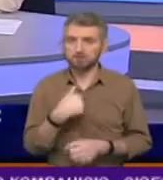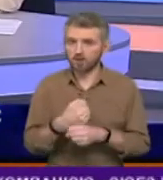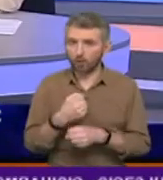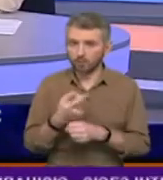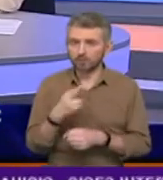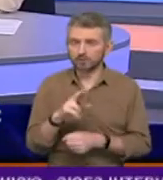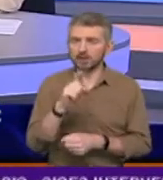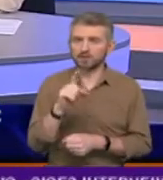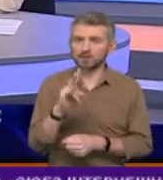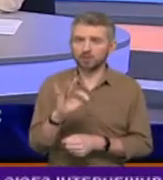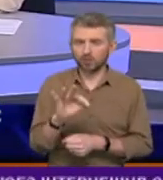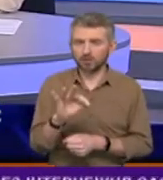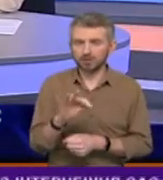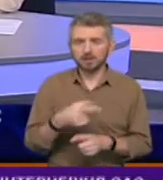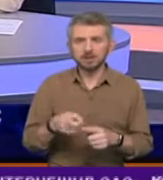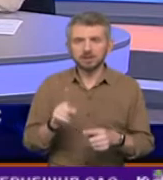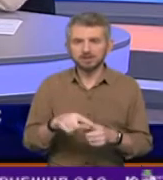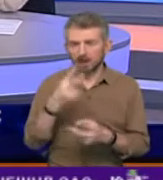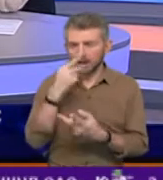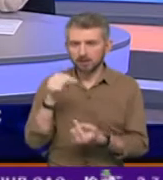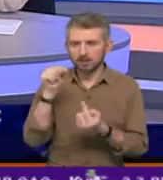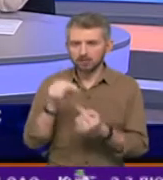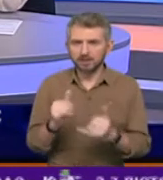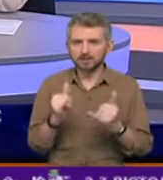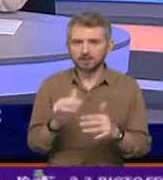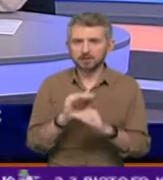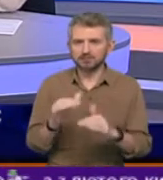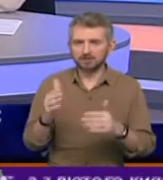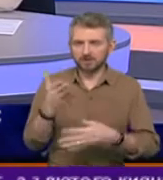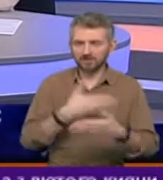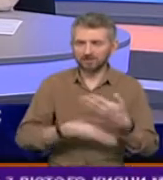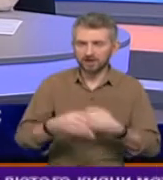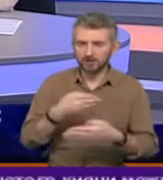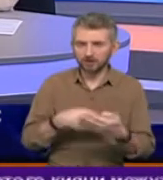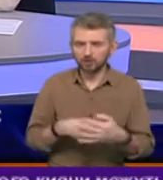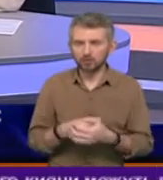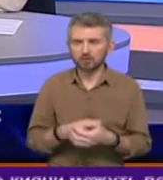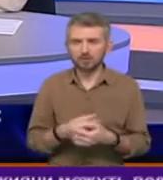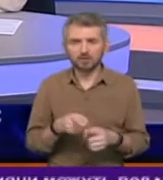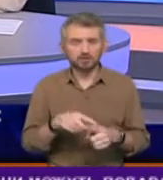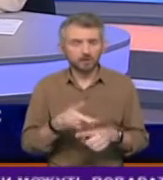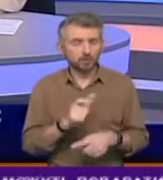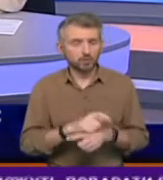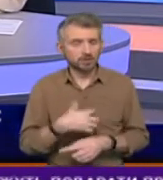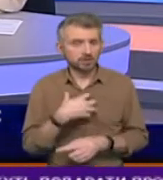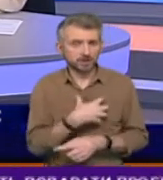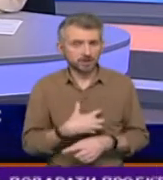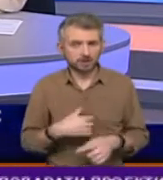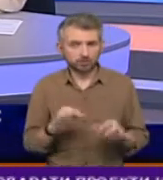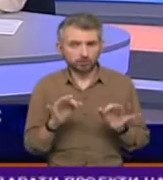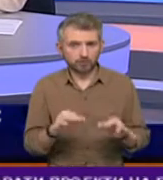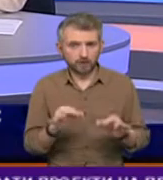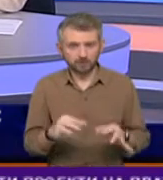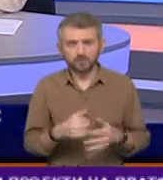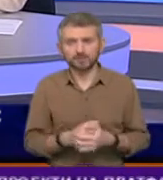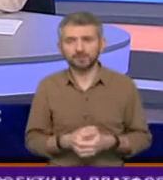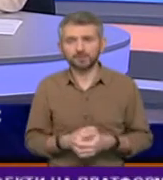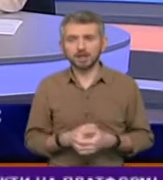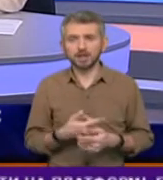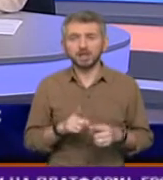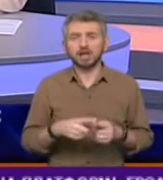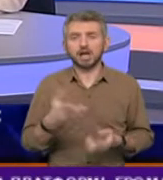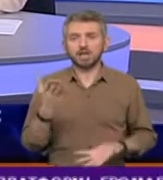свою роботу. Його робота – це правильно прочитати промову, спостерігати за процедурами. Він не може ходити по аудиторіях, перевіряти, чи